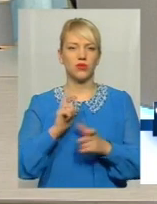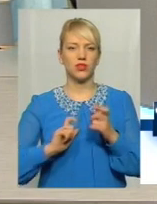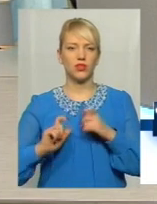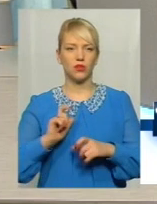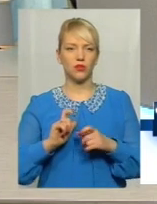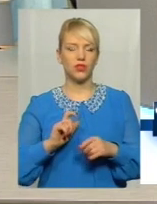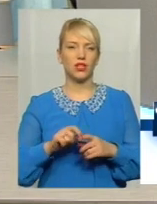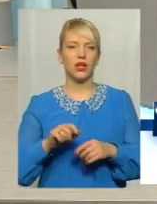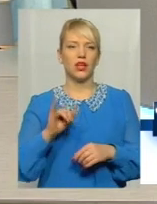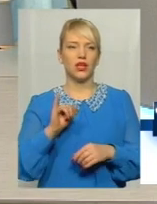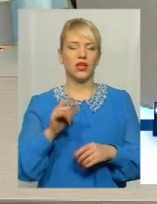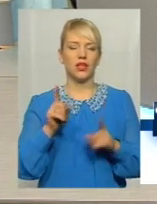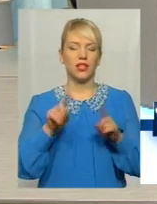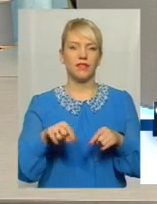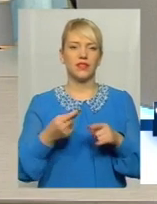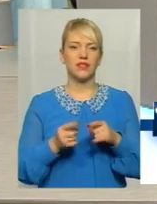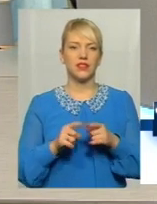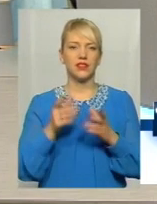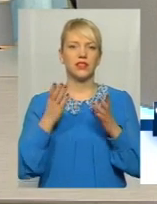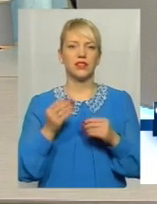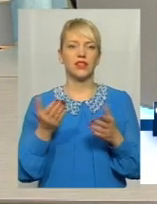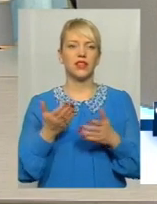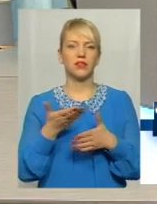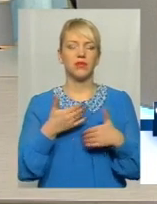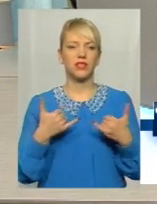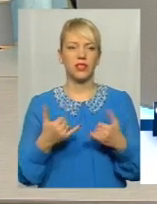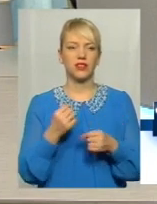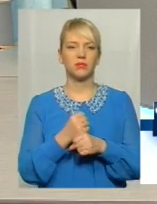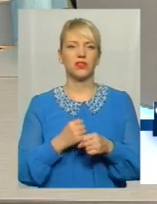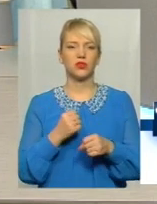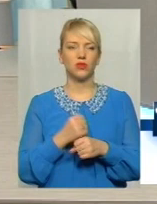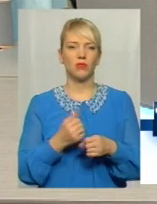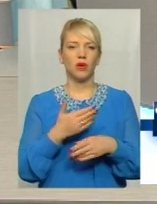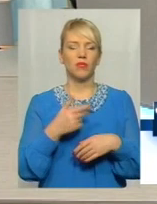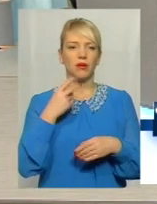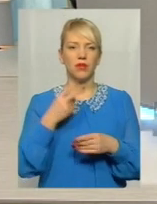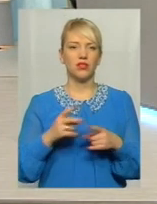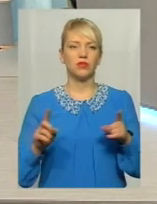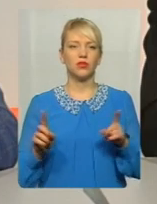От, навіть ці дні, які ми зараз працюємо, ну, ми бачимо, що